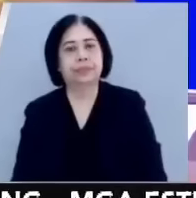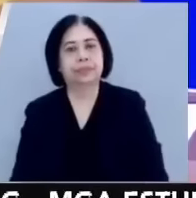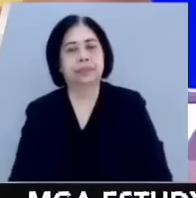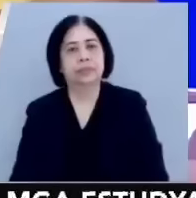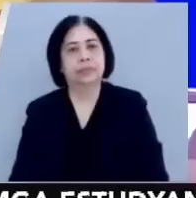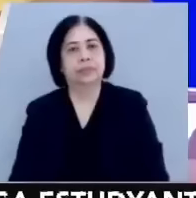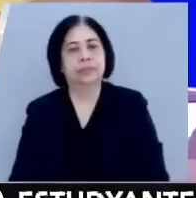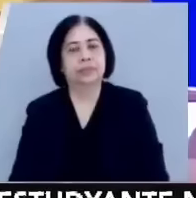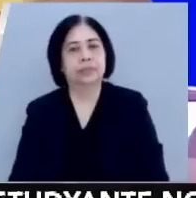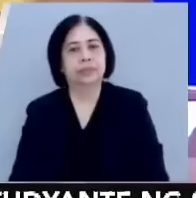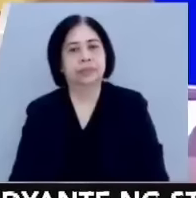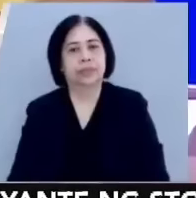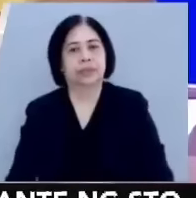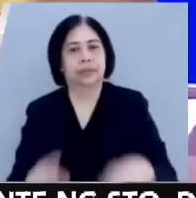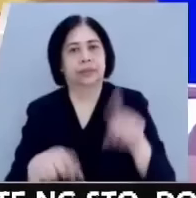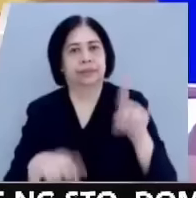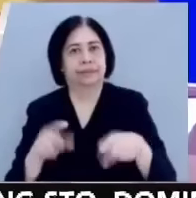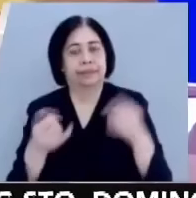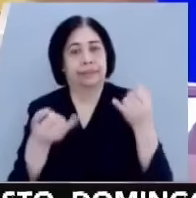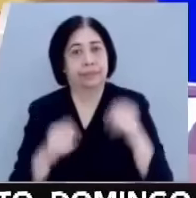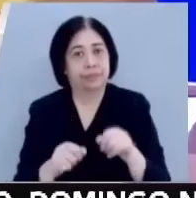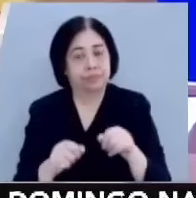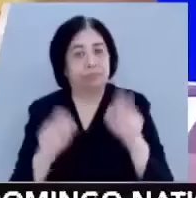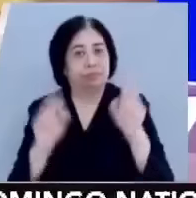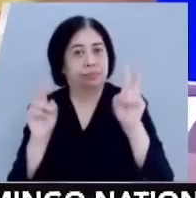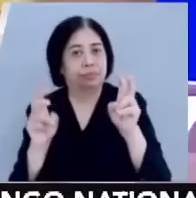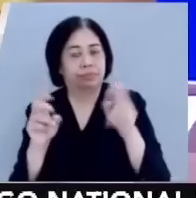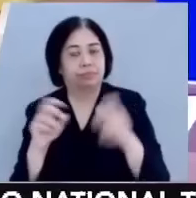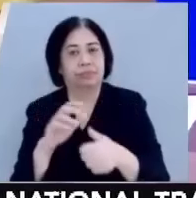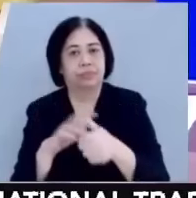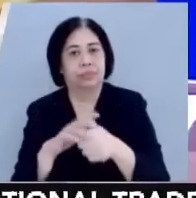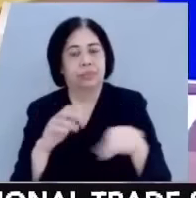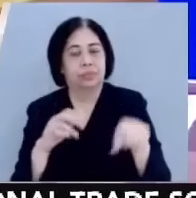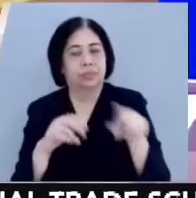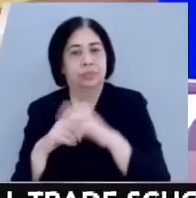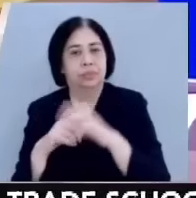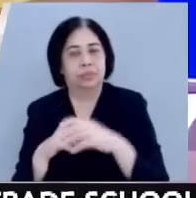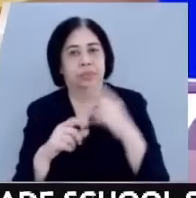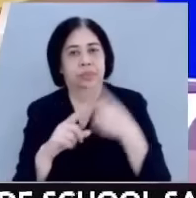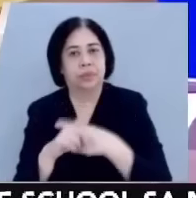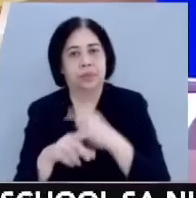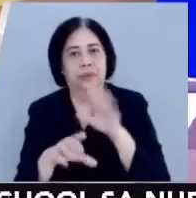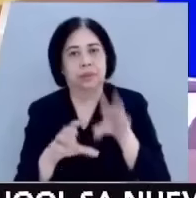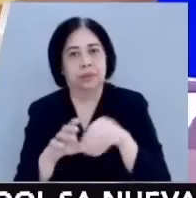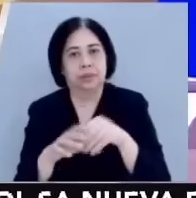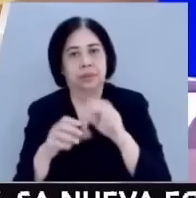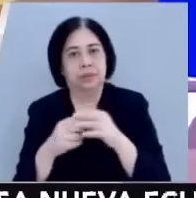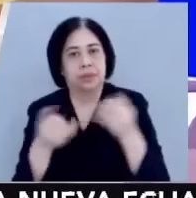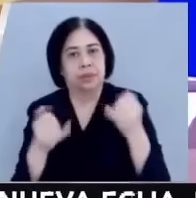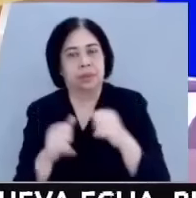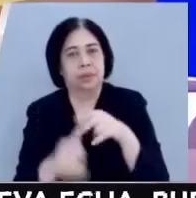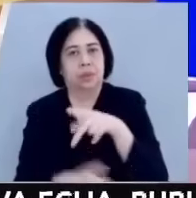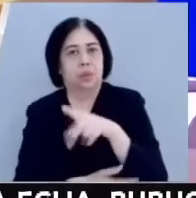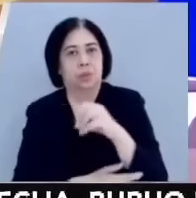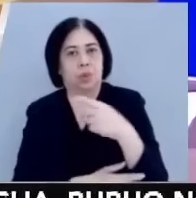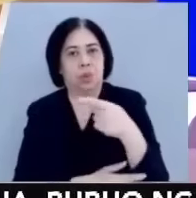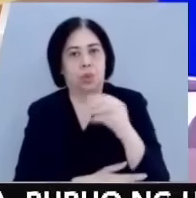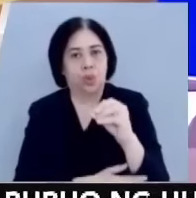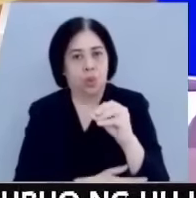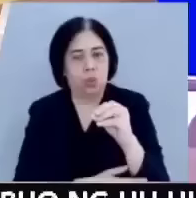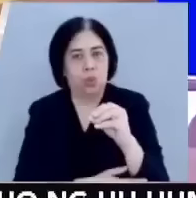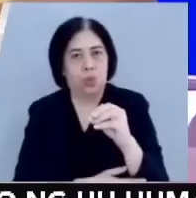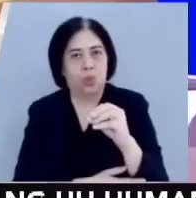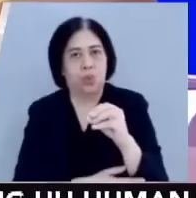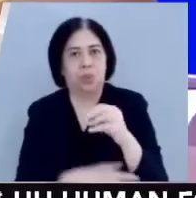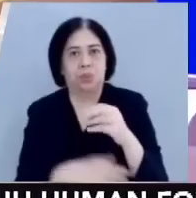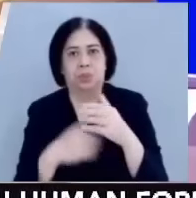sari-saring isssue at controbersyal lumutang sa bansa sa mga nakalipas sa buwan kabilang diyan ang issue sa Pogo malapit na iligal